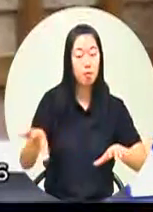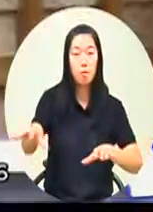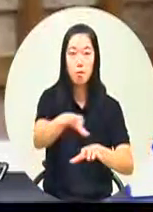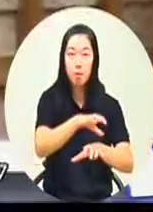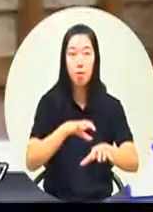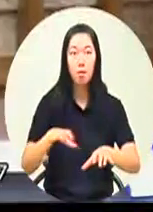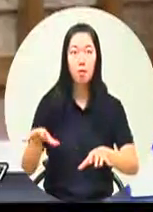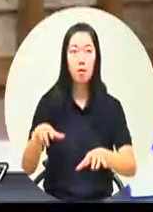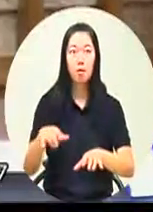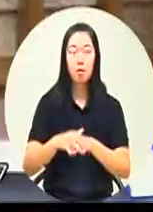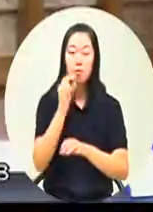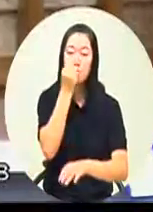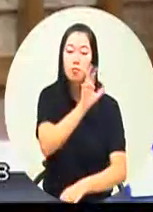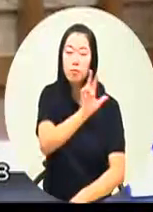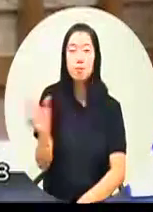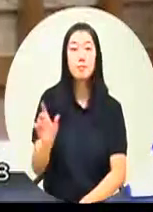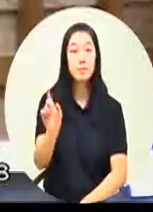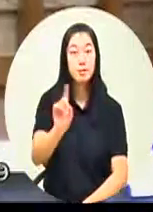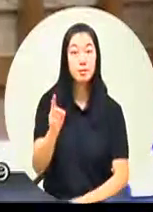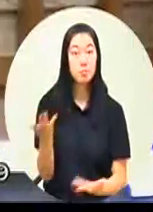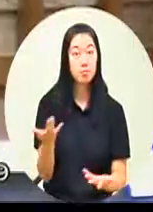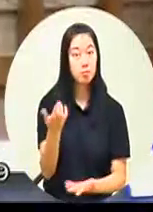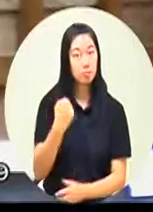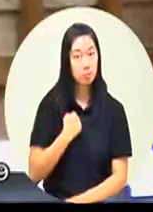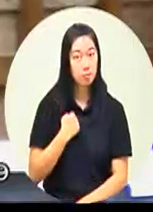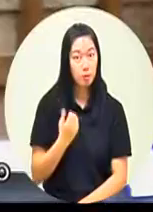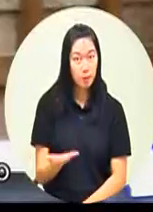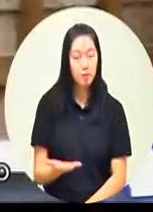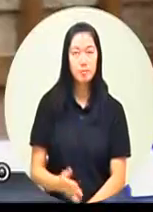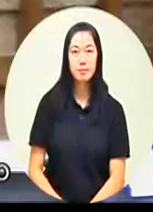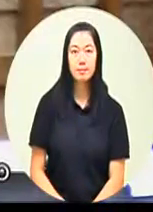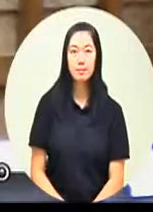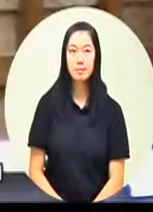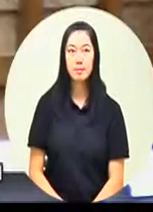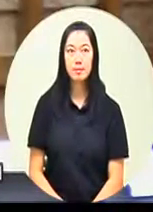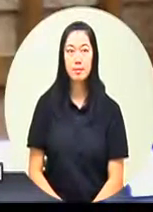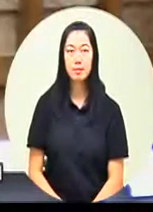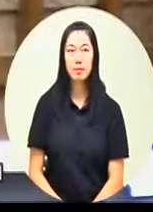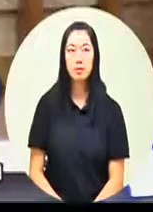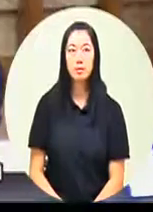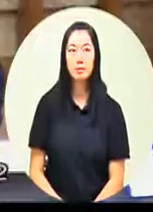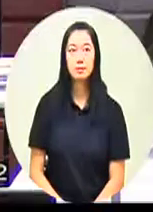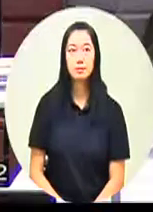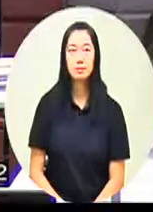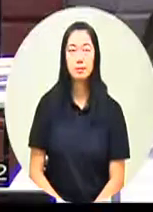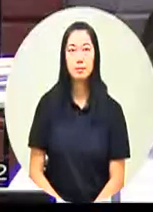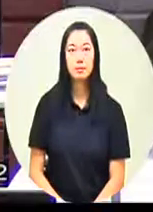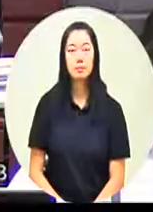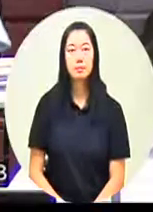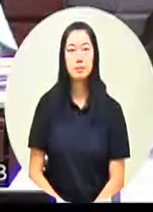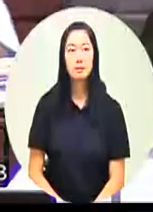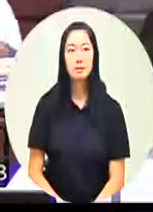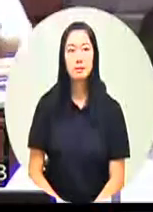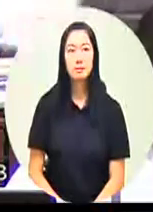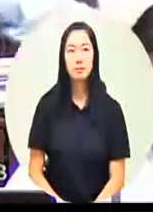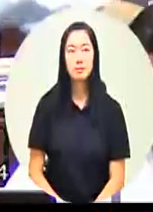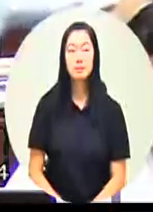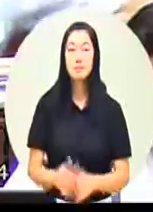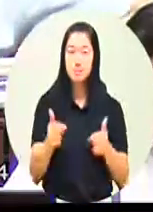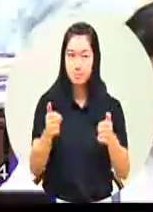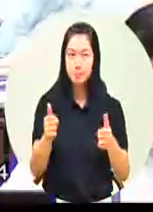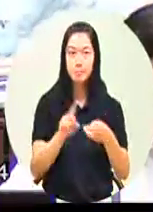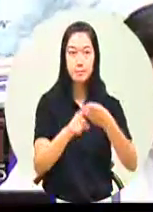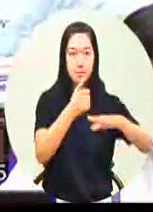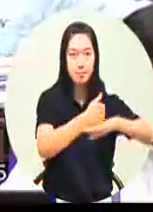地区的特色是什么？ 来，郑局长请答复。 好，谢谢主